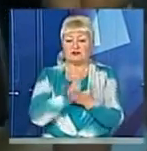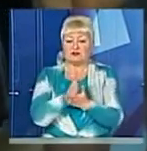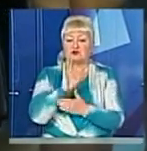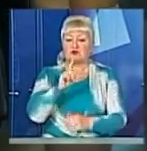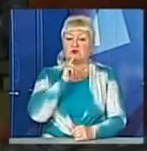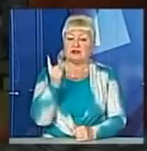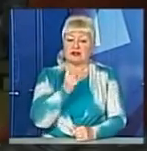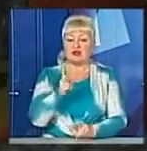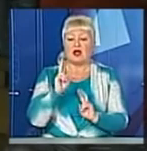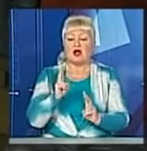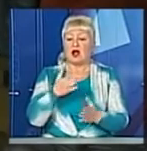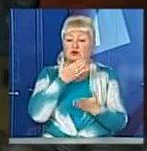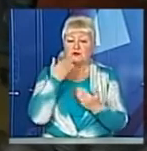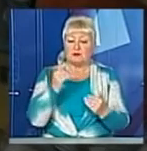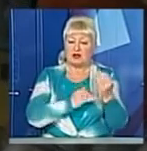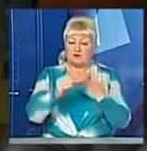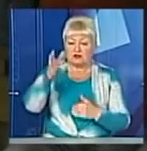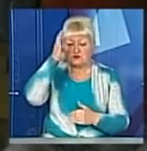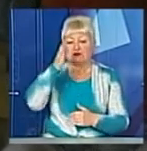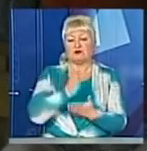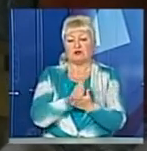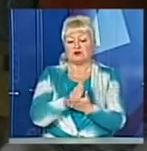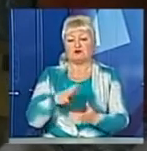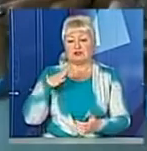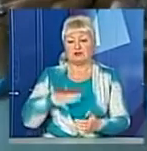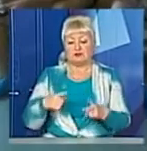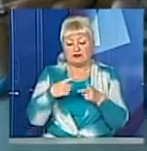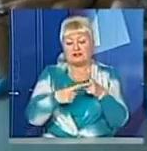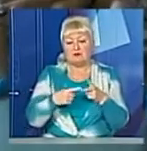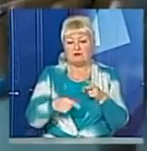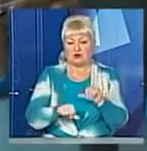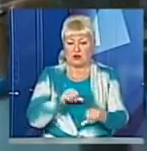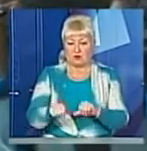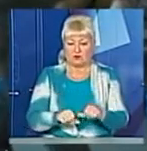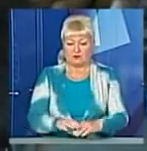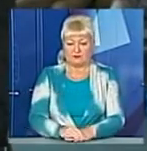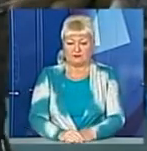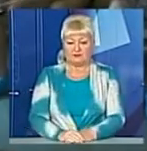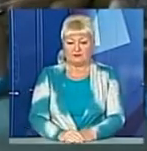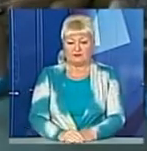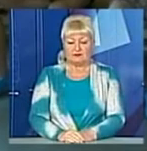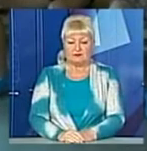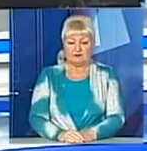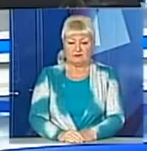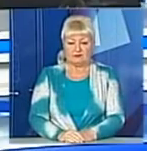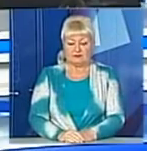триватиме рік, а от тим, хто вищої освіти не має, служити доведеться 1,5 роки. Олена Данило, Назар Петуляк, новини.